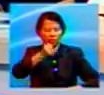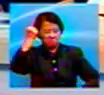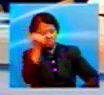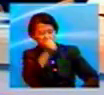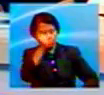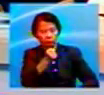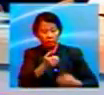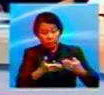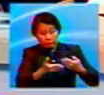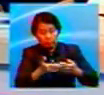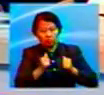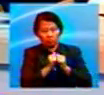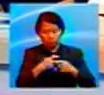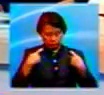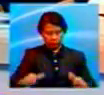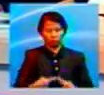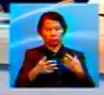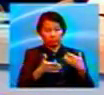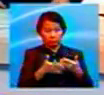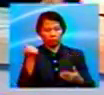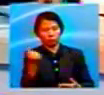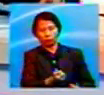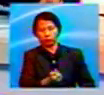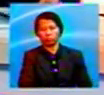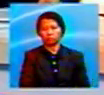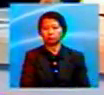yang turut hampir mengenai paru-paru.